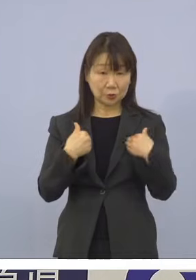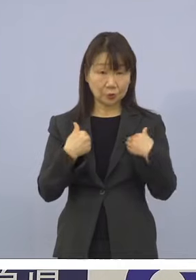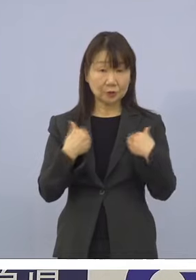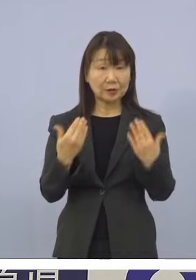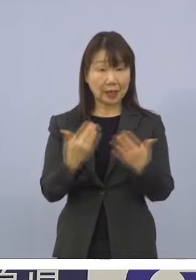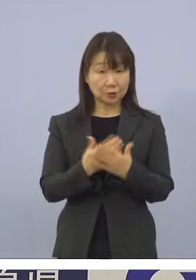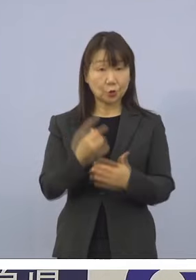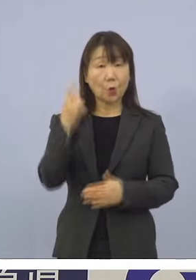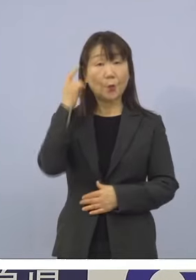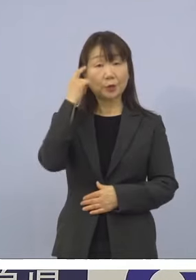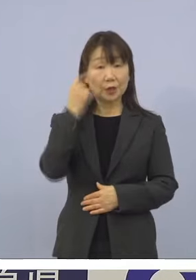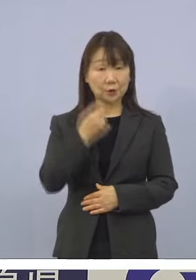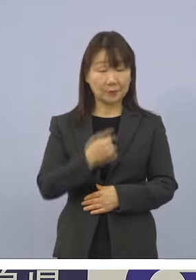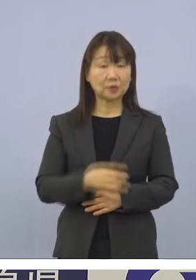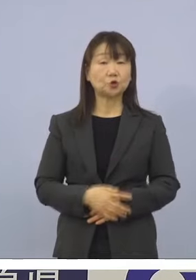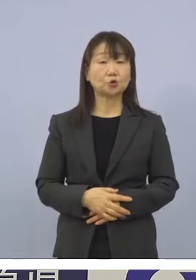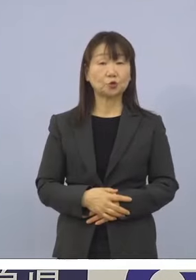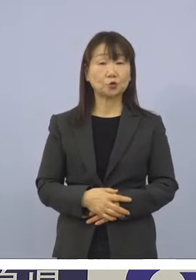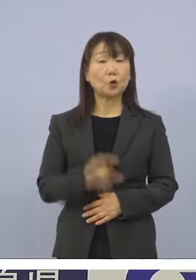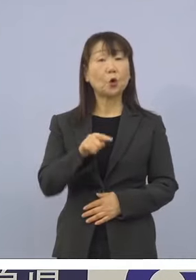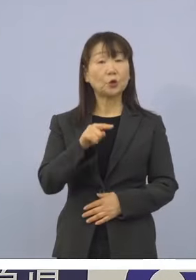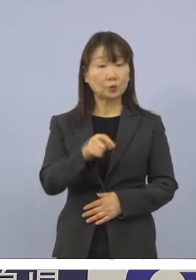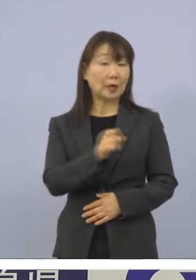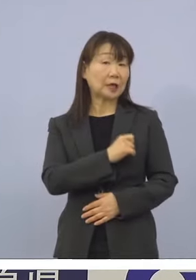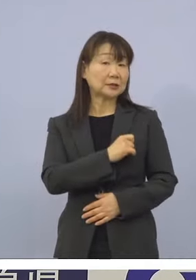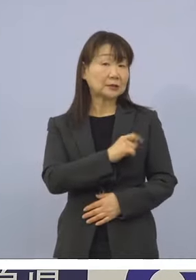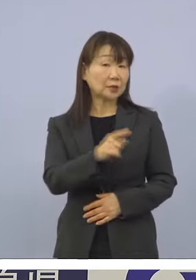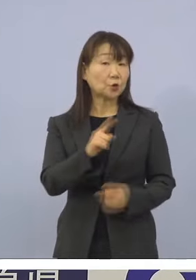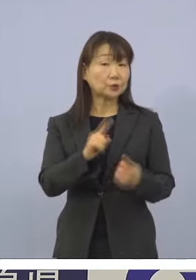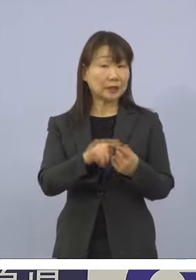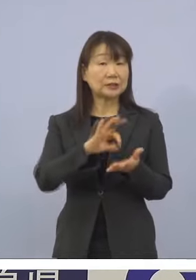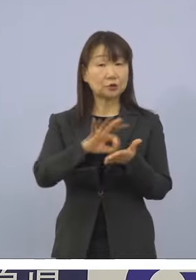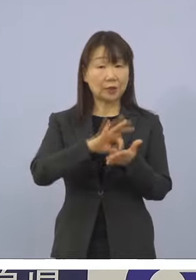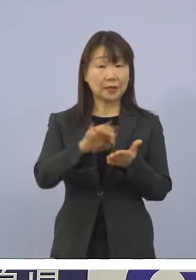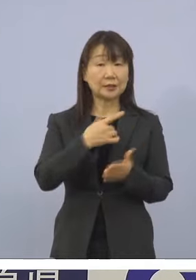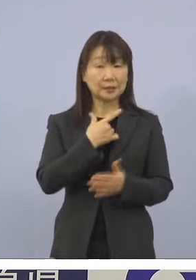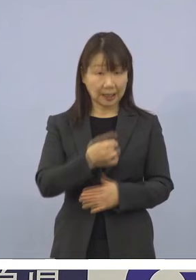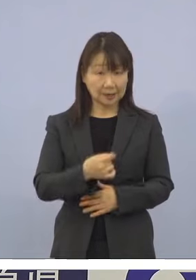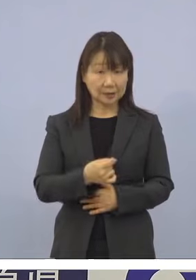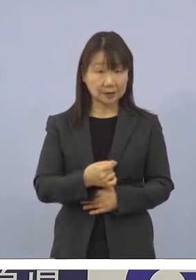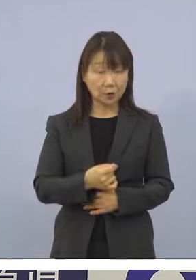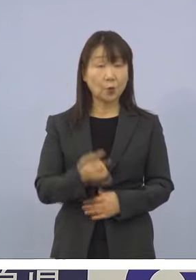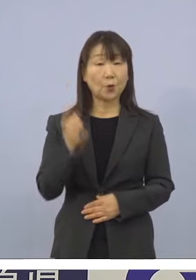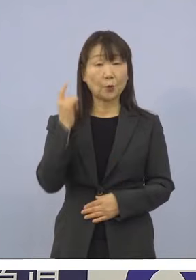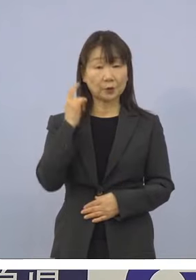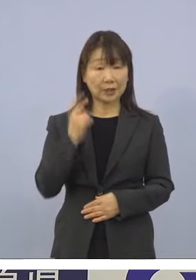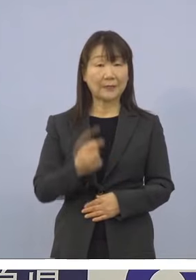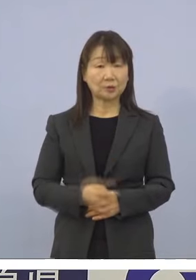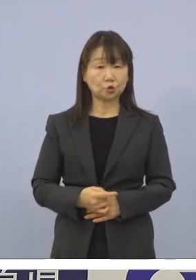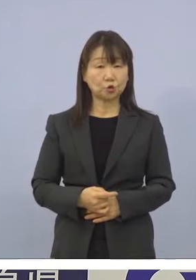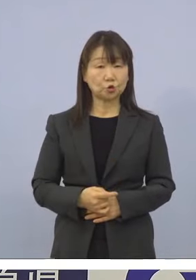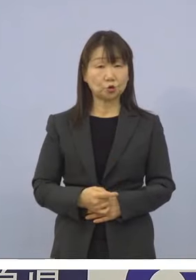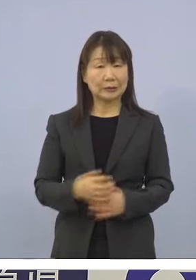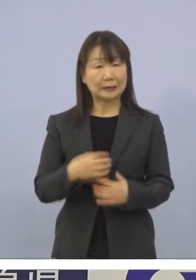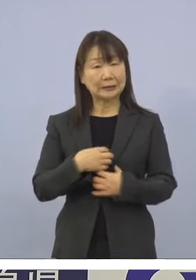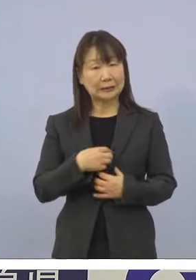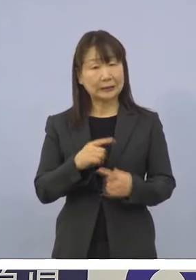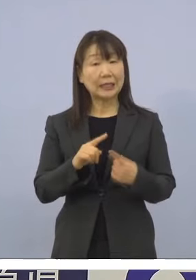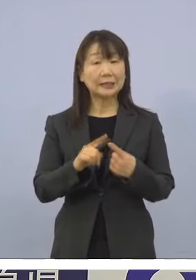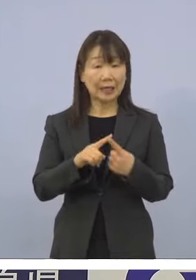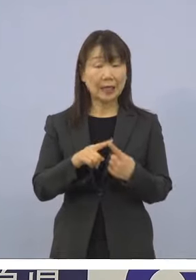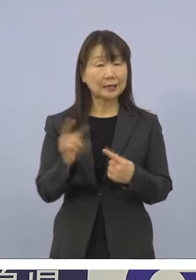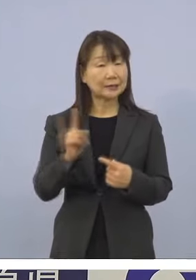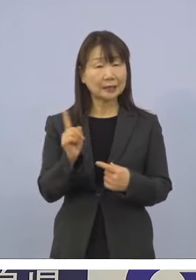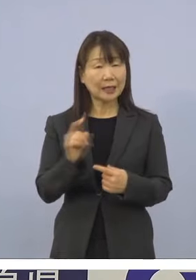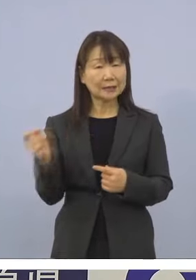っております。こういったものには積極的に使っていきたいなとこのように思ってます。危機的な、またその緊急